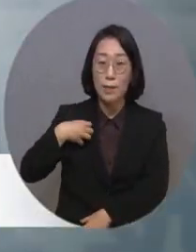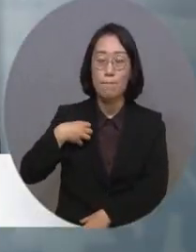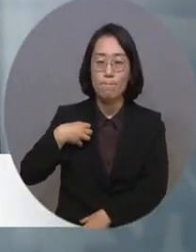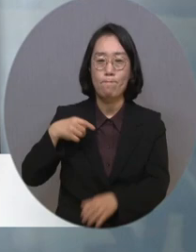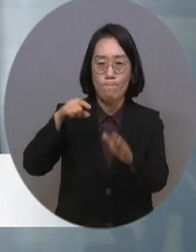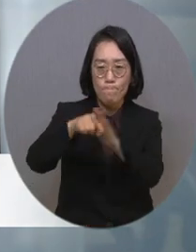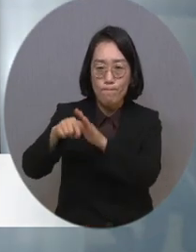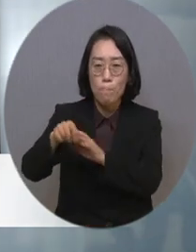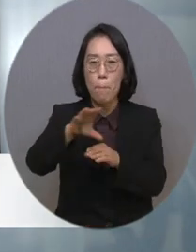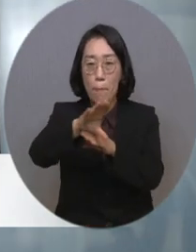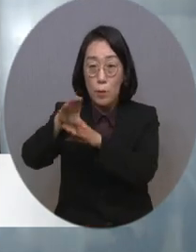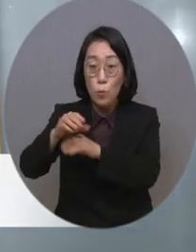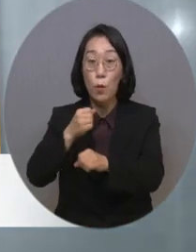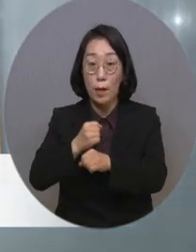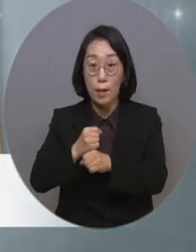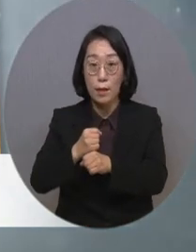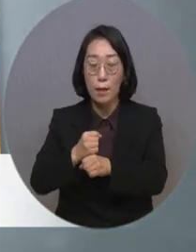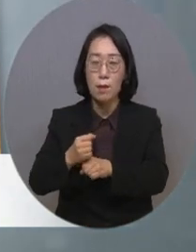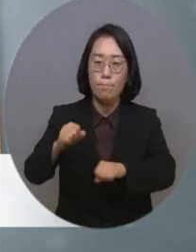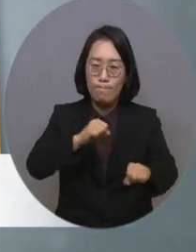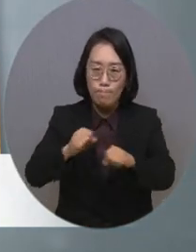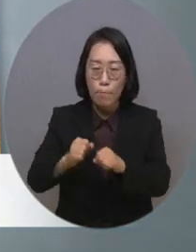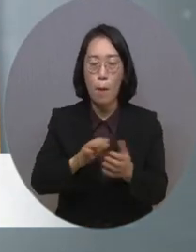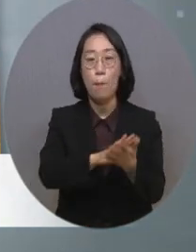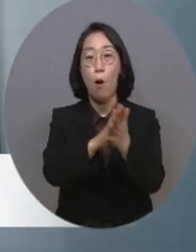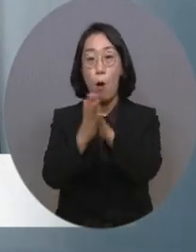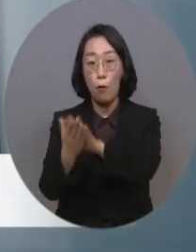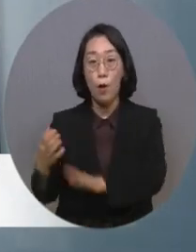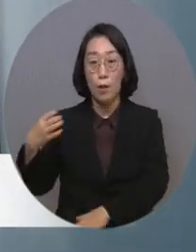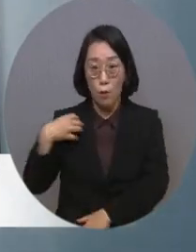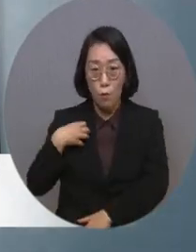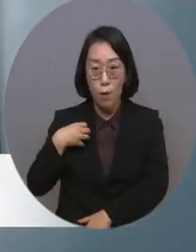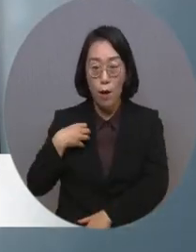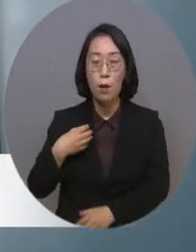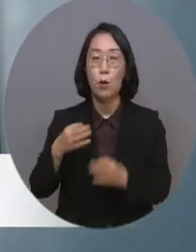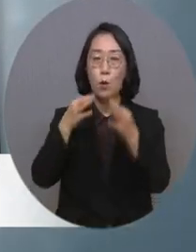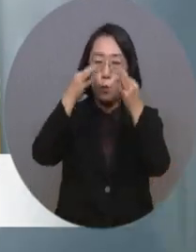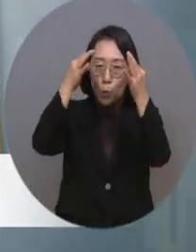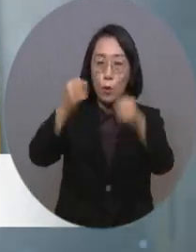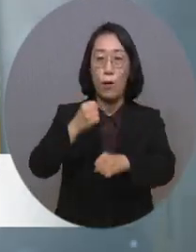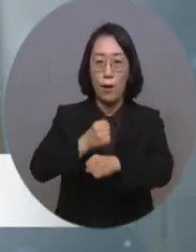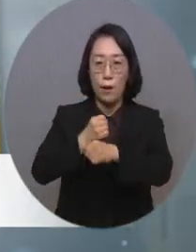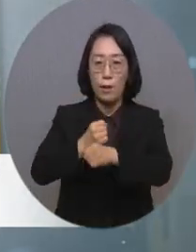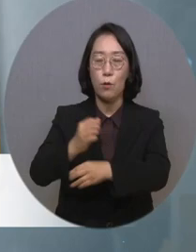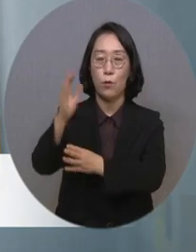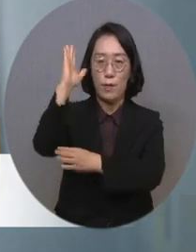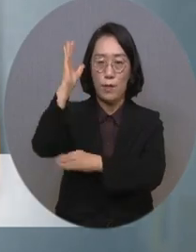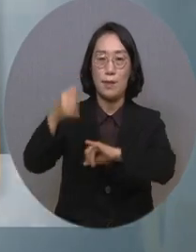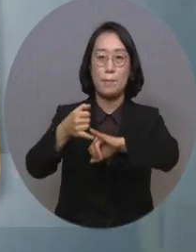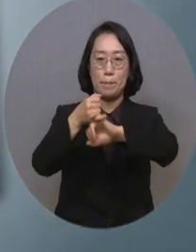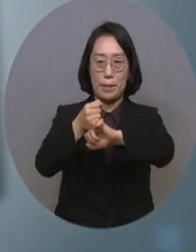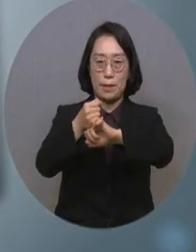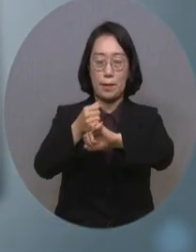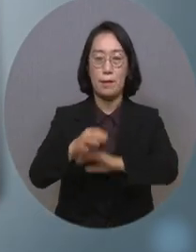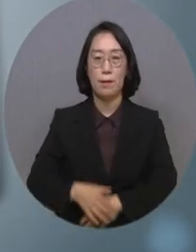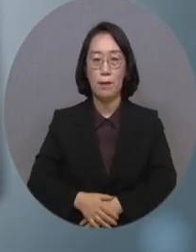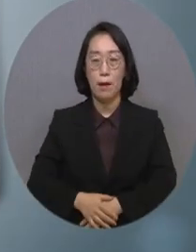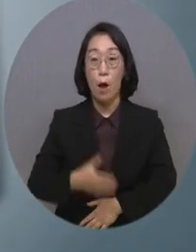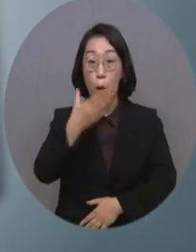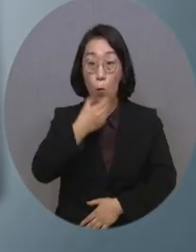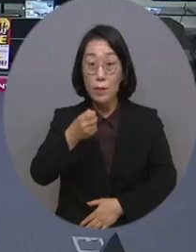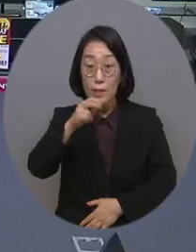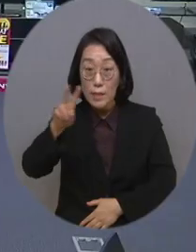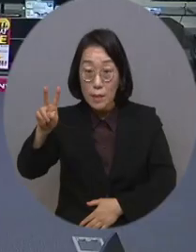함께 하겠다며 복지발전의 앞장서고 변화를 이끄는 역할에도 선도적으로 나서겠다고 약속했습니다 한편